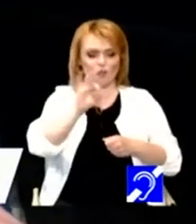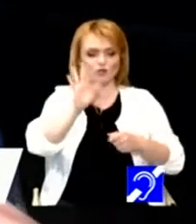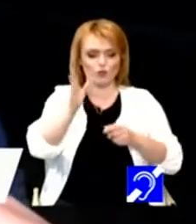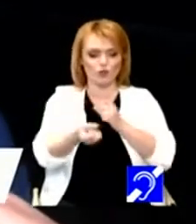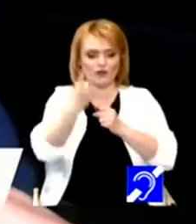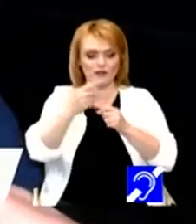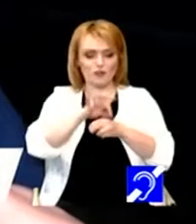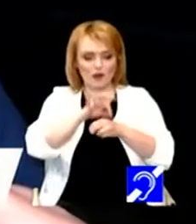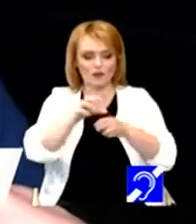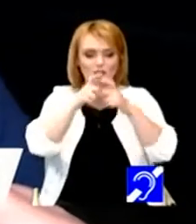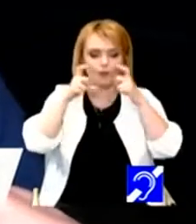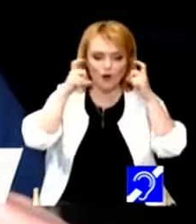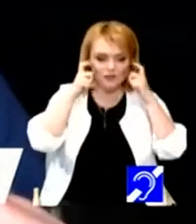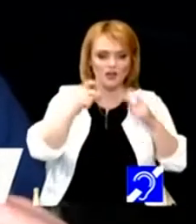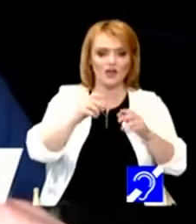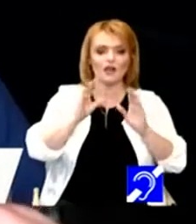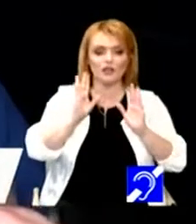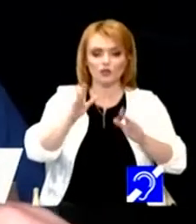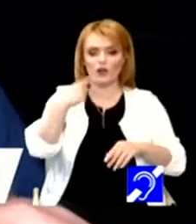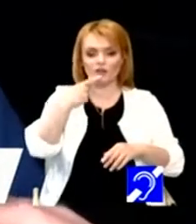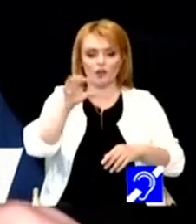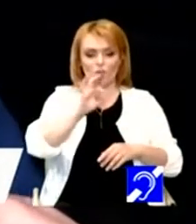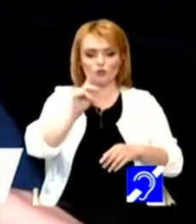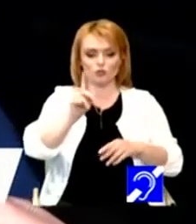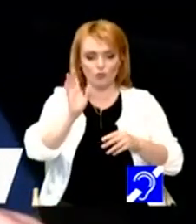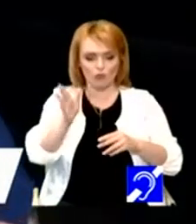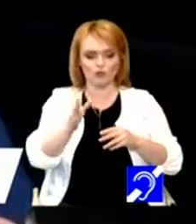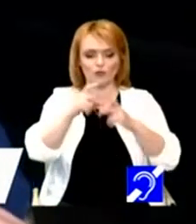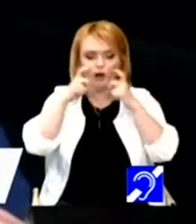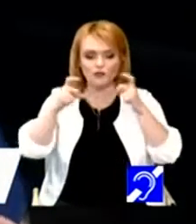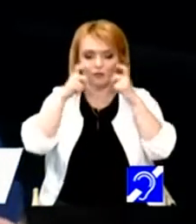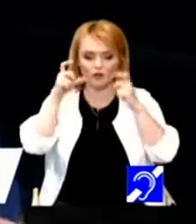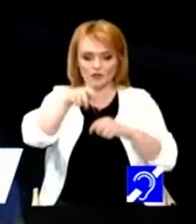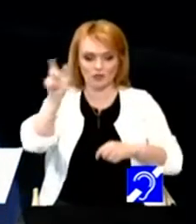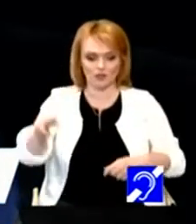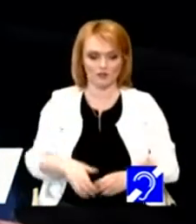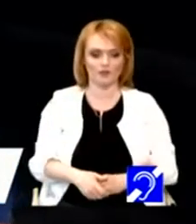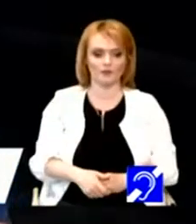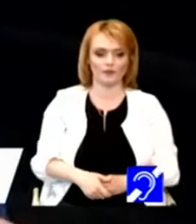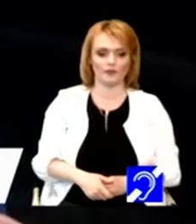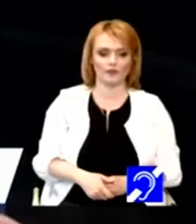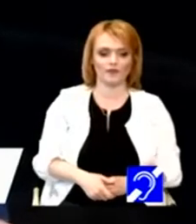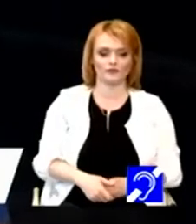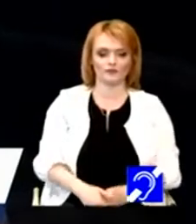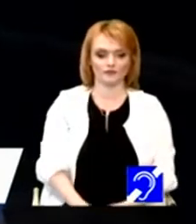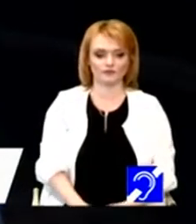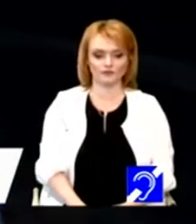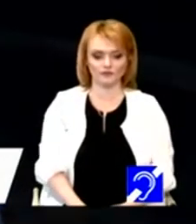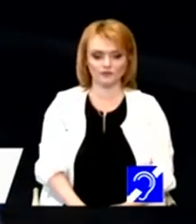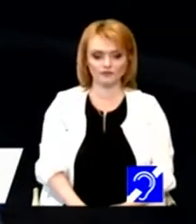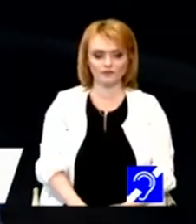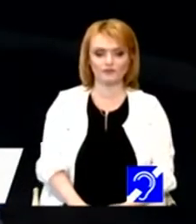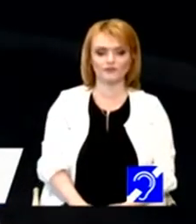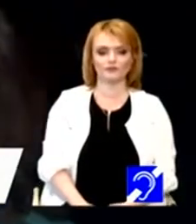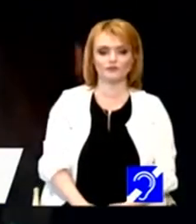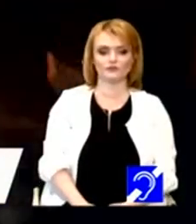вот так говорила маски и там космонавты были. Космонавты вот сейчас врачи же